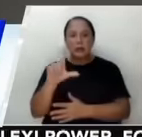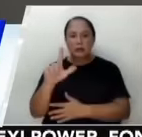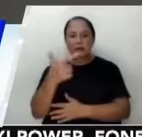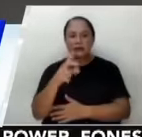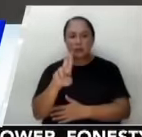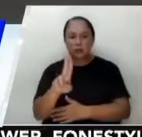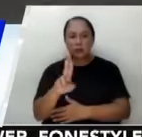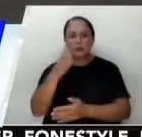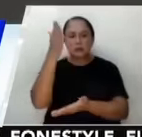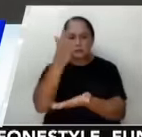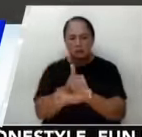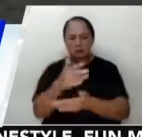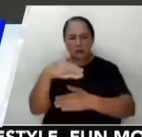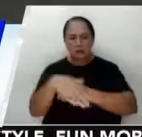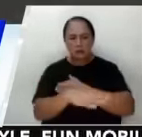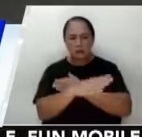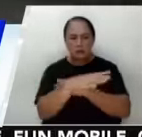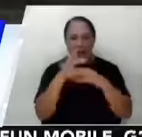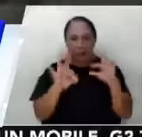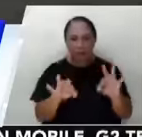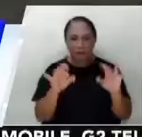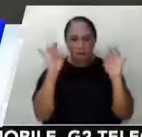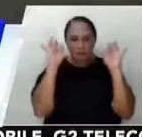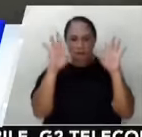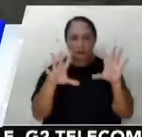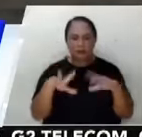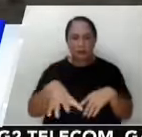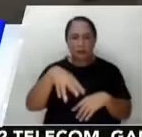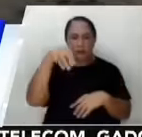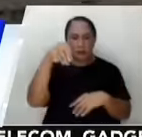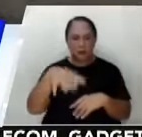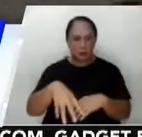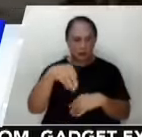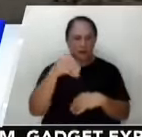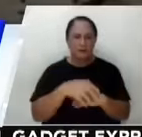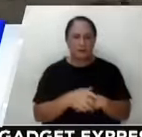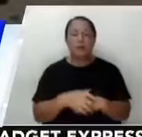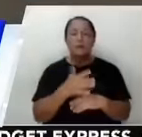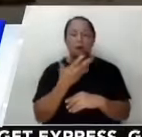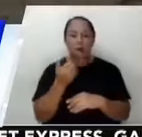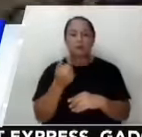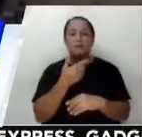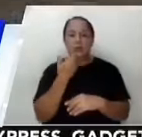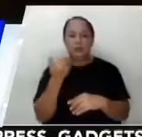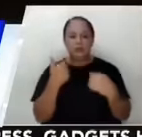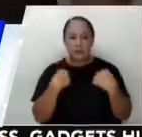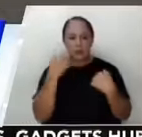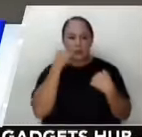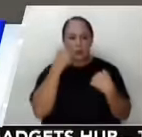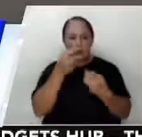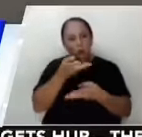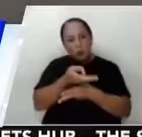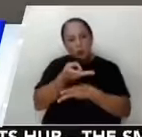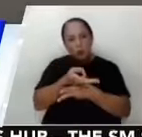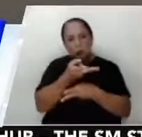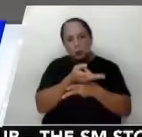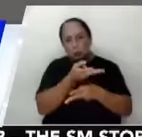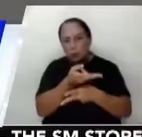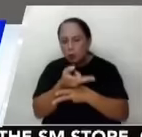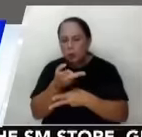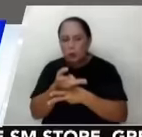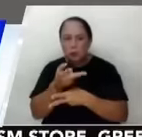sa dagat na may mapanganib na uri ng jellyfish. Mainam din daw na merong laging bantay sa mga naliligo sa